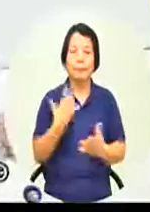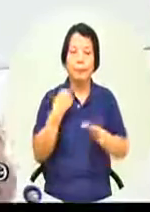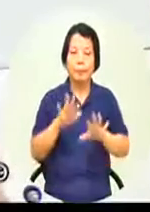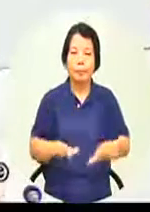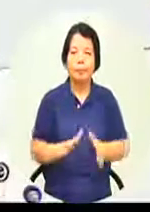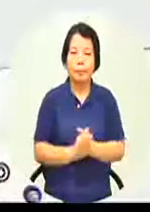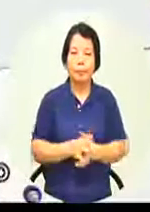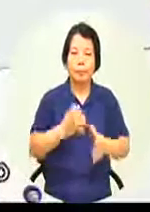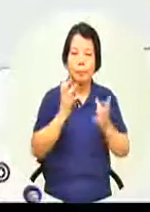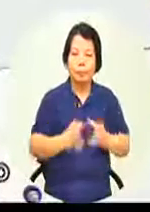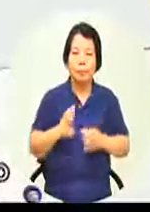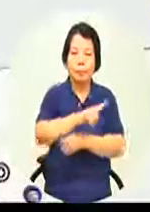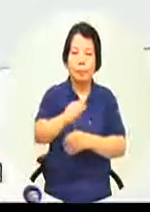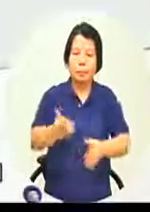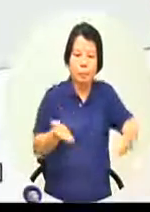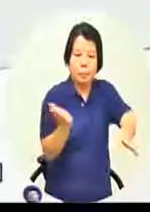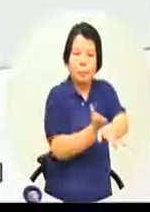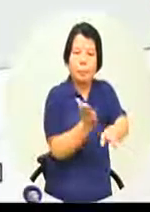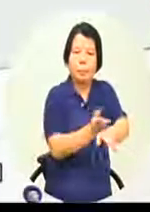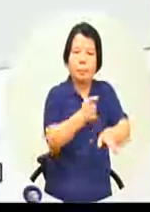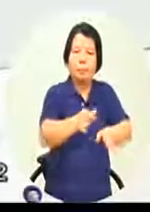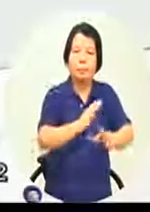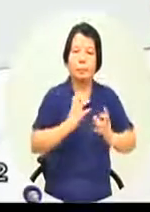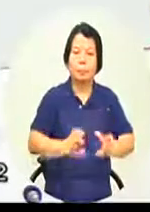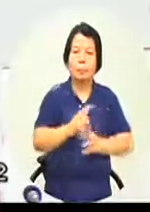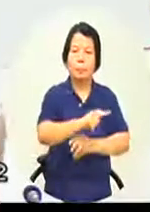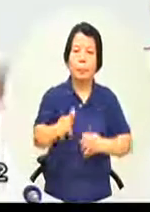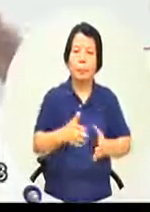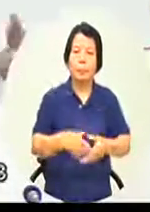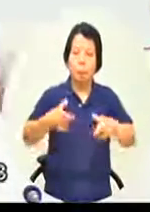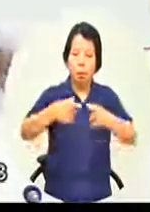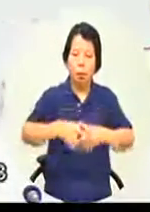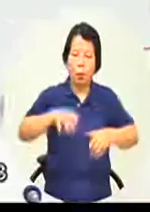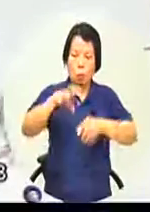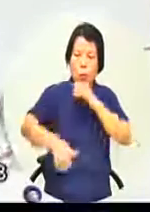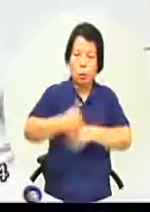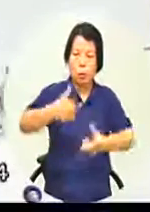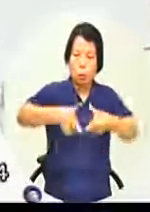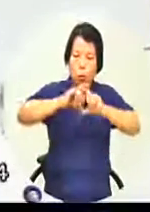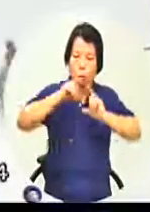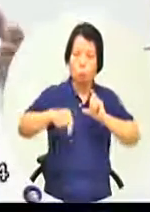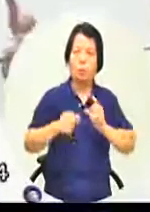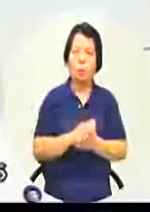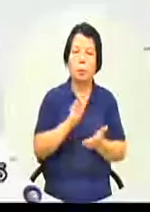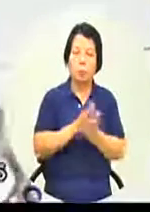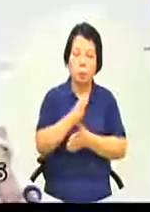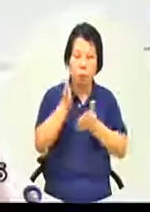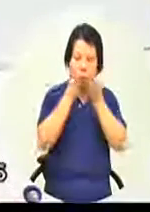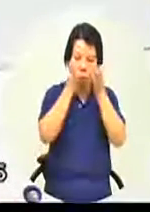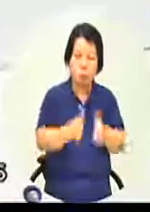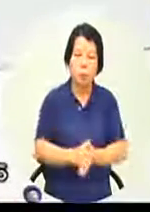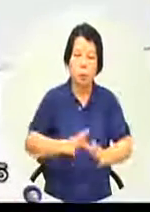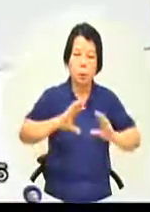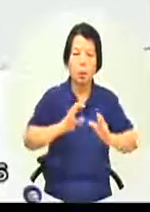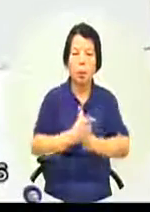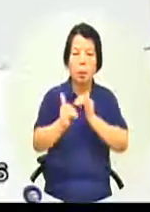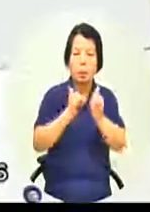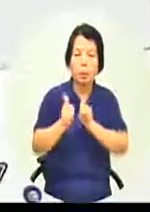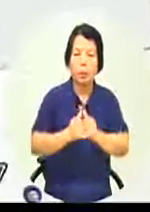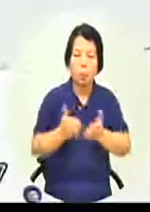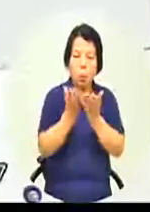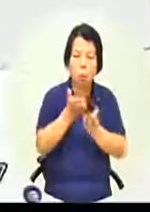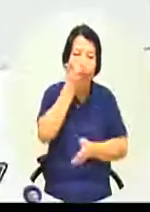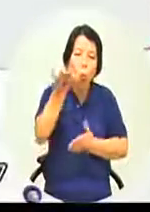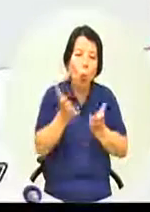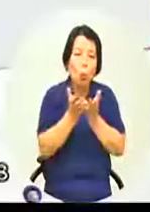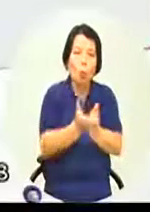的设施？我想请局长做个回应说，目前我们针对未来我们国民游艇，目前你做到